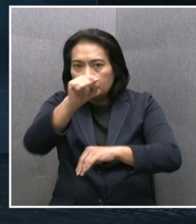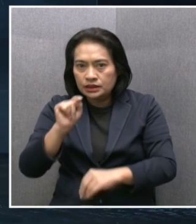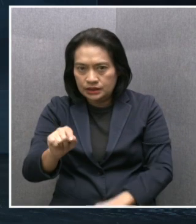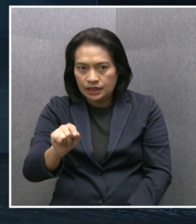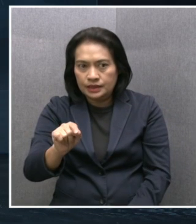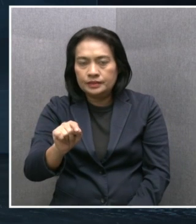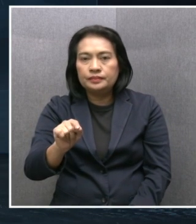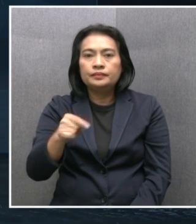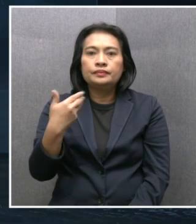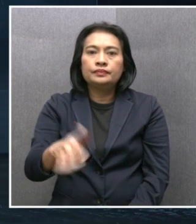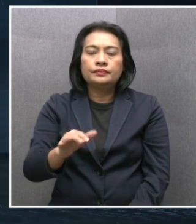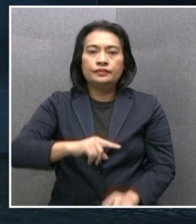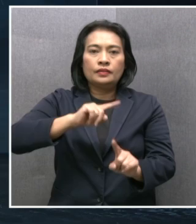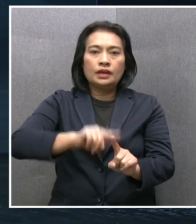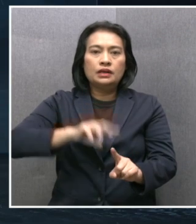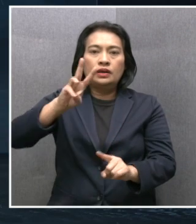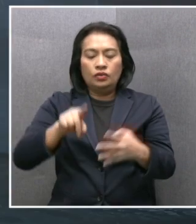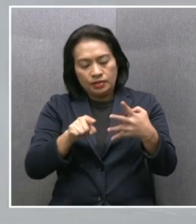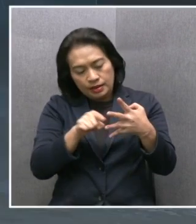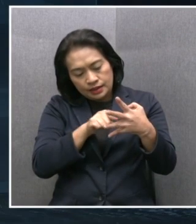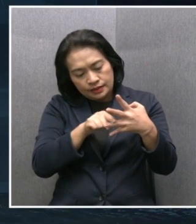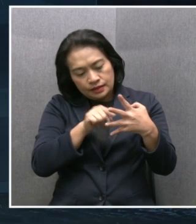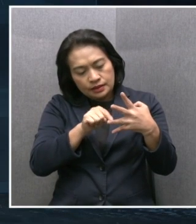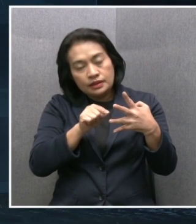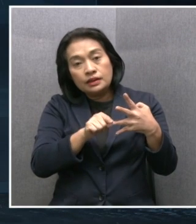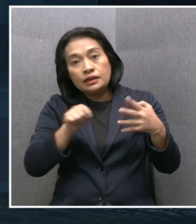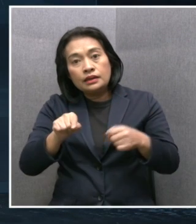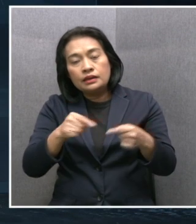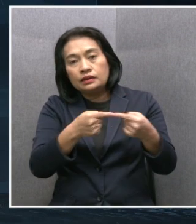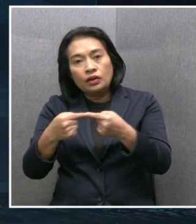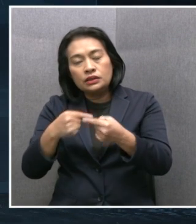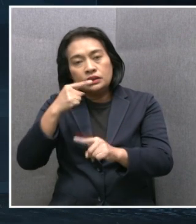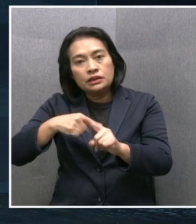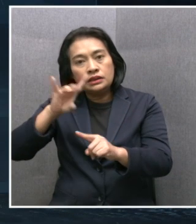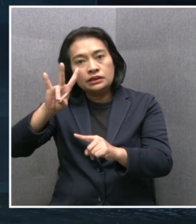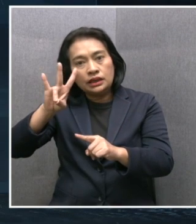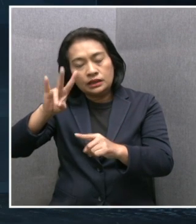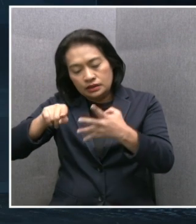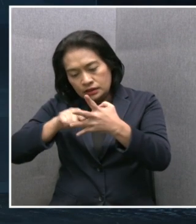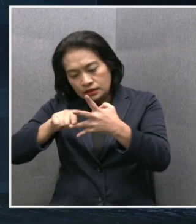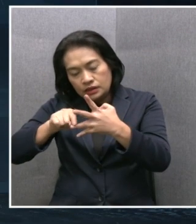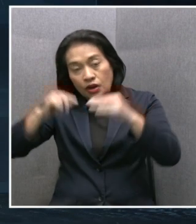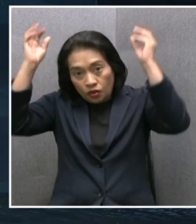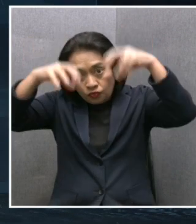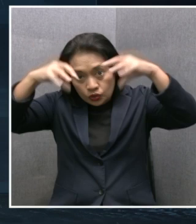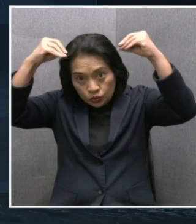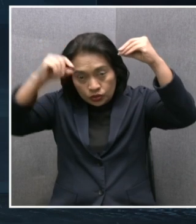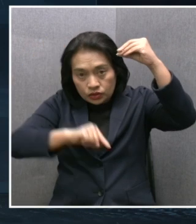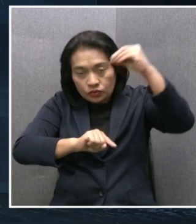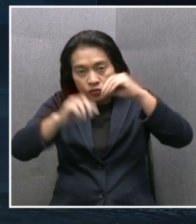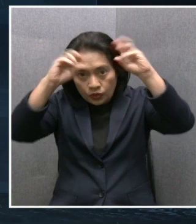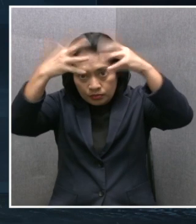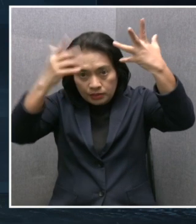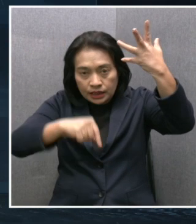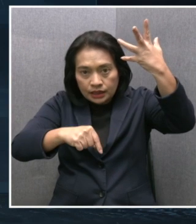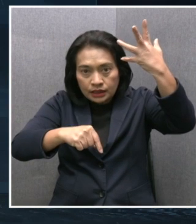ช่วงประมาณกลางเดือนมิถุนายนนะครับจนถึงกลางเดือนกรกฎาคมจะเกิดสภาวะฝนทิ้งช่วงปริมาณและการกระจายตัวของ